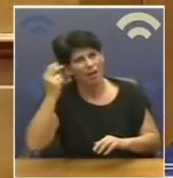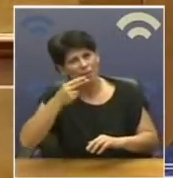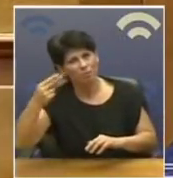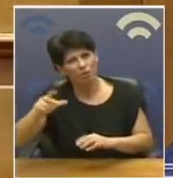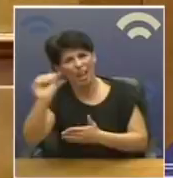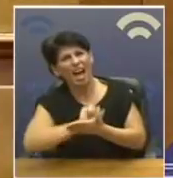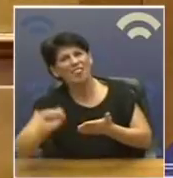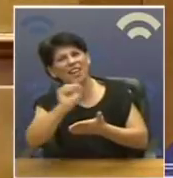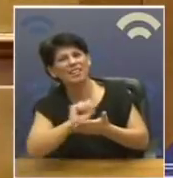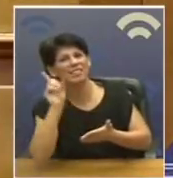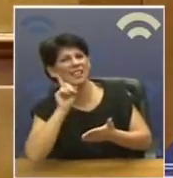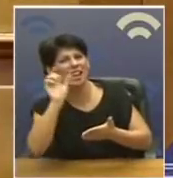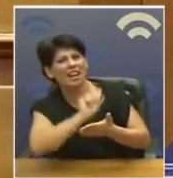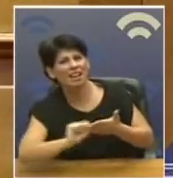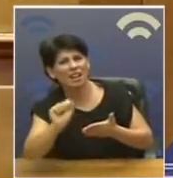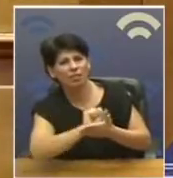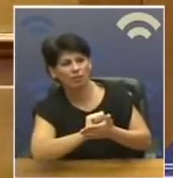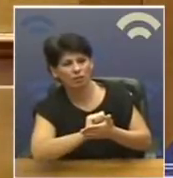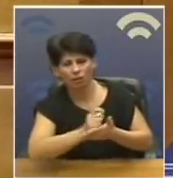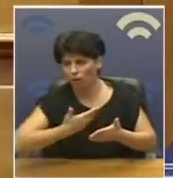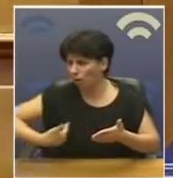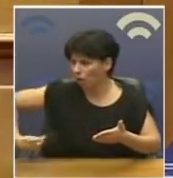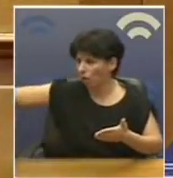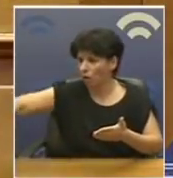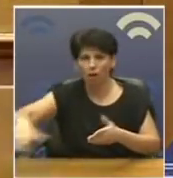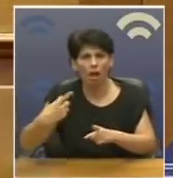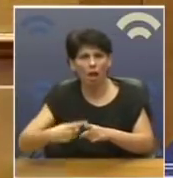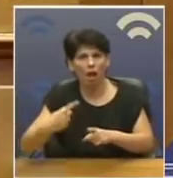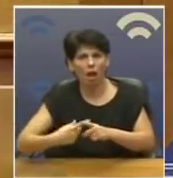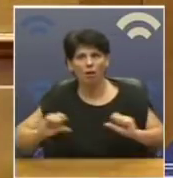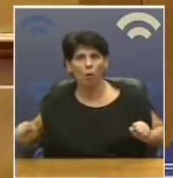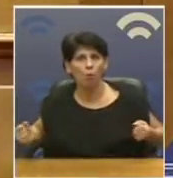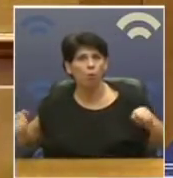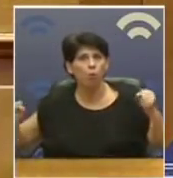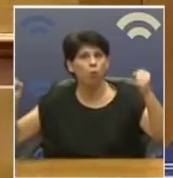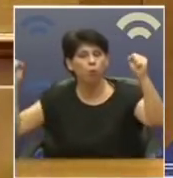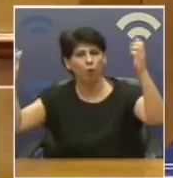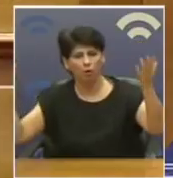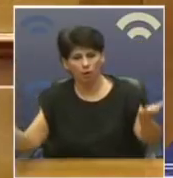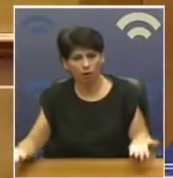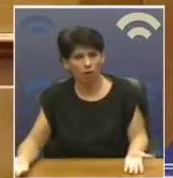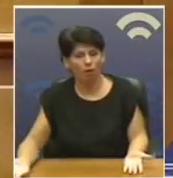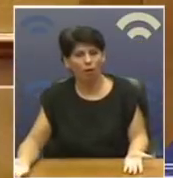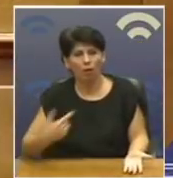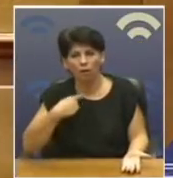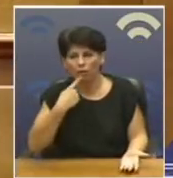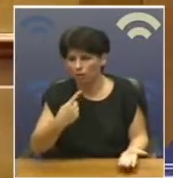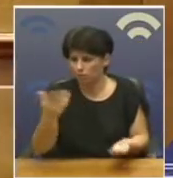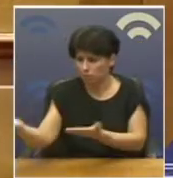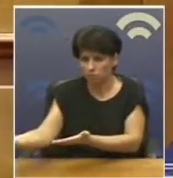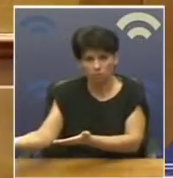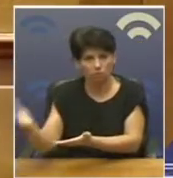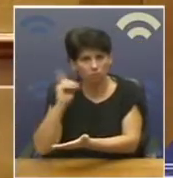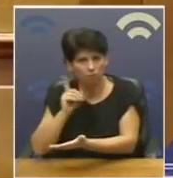θυμάστε αυτό. Το κοινό αίσθημα λοιπόν, και πιστεύω και όλου του πολιτικού κόσμου και της κοινή γνώμη, είναι ότι δεν